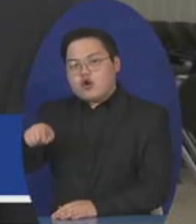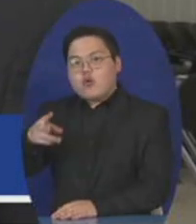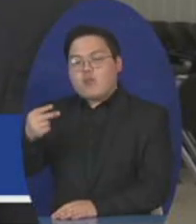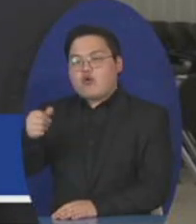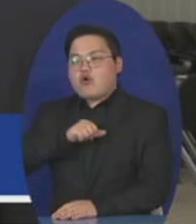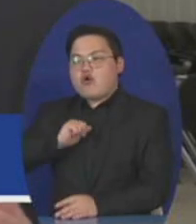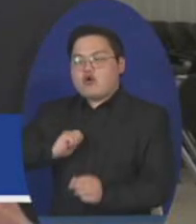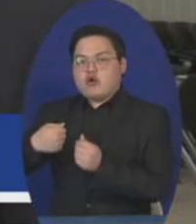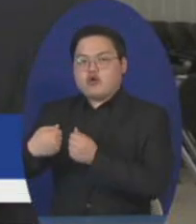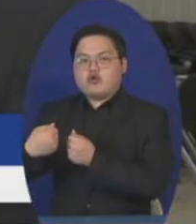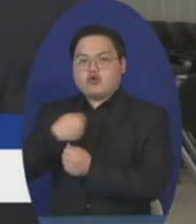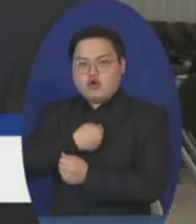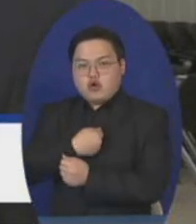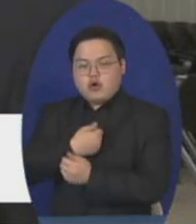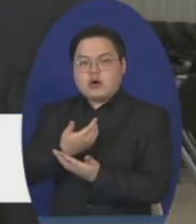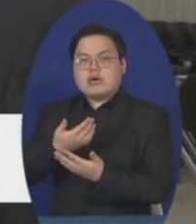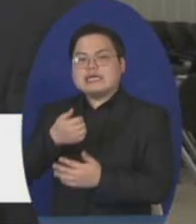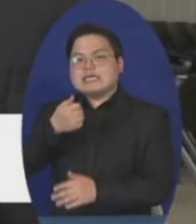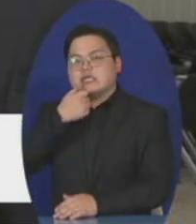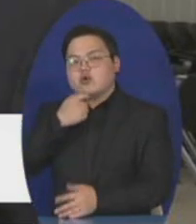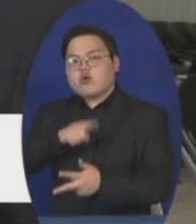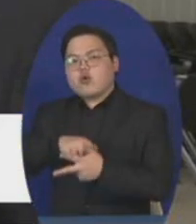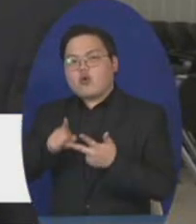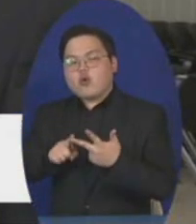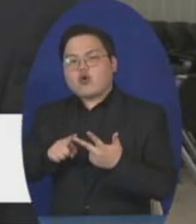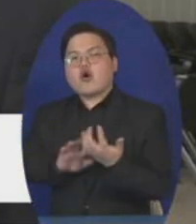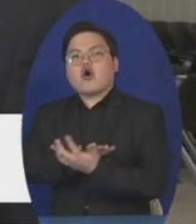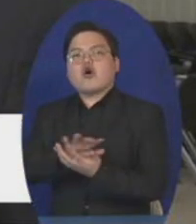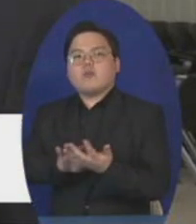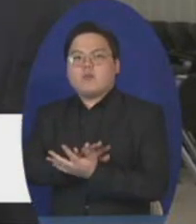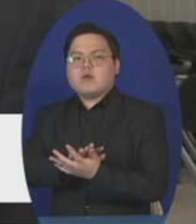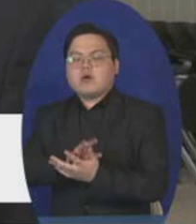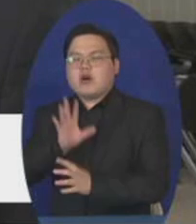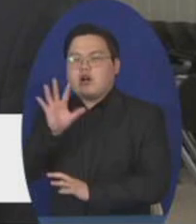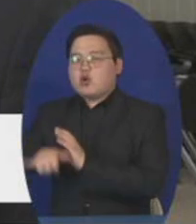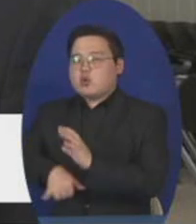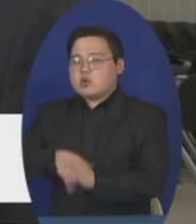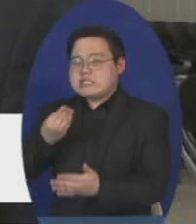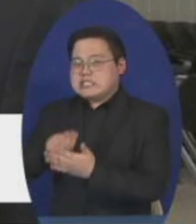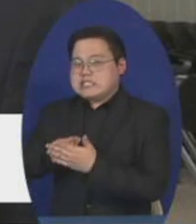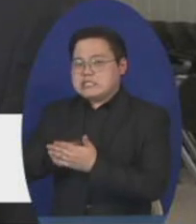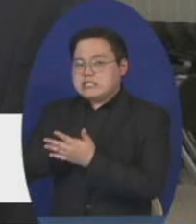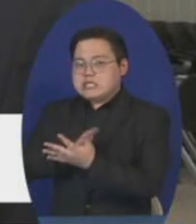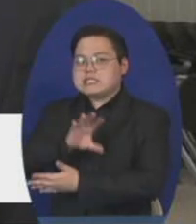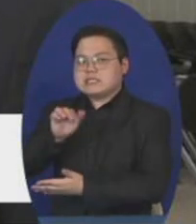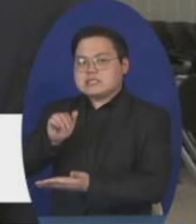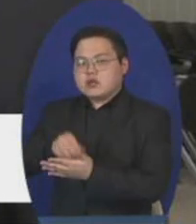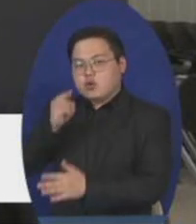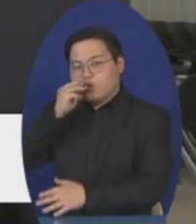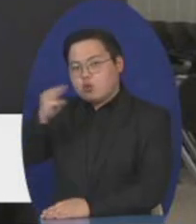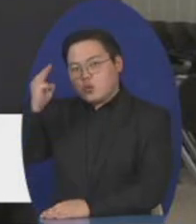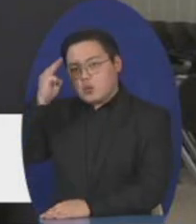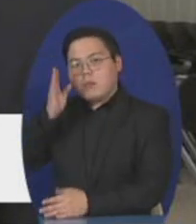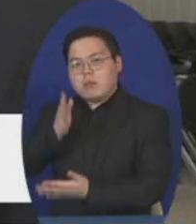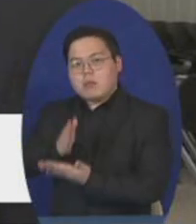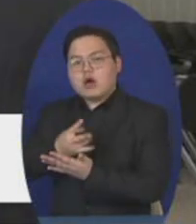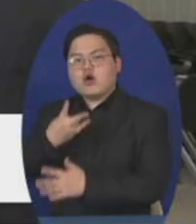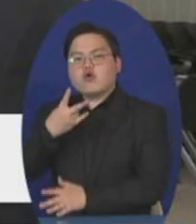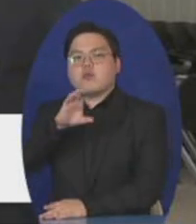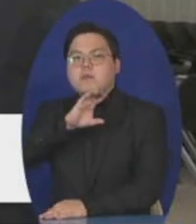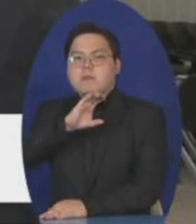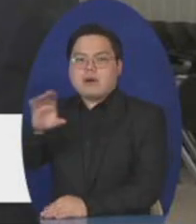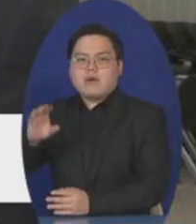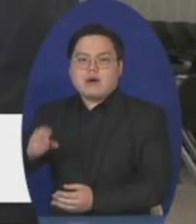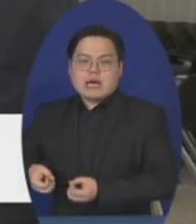төлөх, гуравтх нь бол хосолсон гэсэн яг ийм олон улсын жишг одоо нэгдсэн үндэсний байгууллагаас